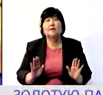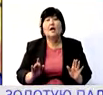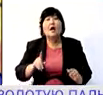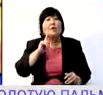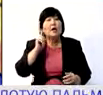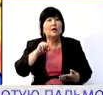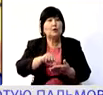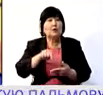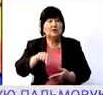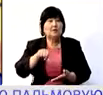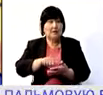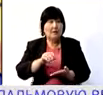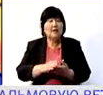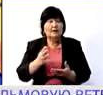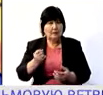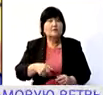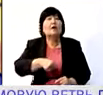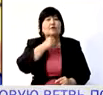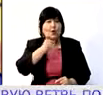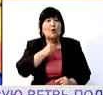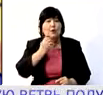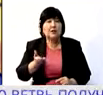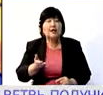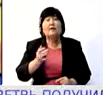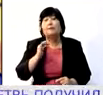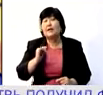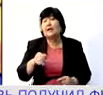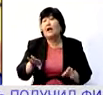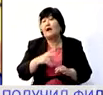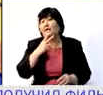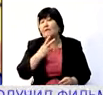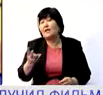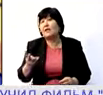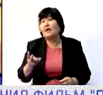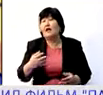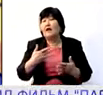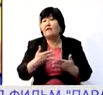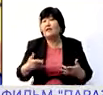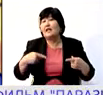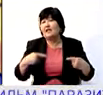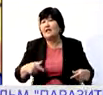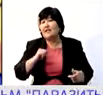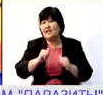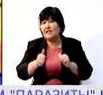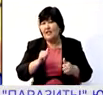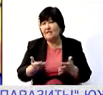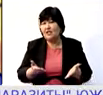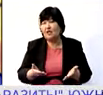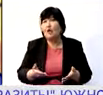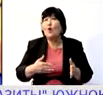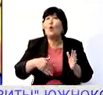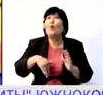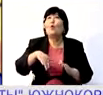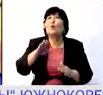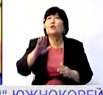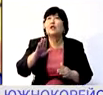молодые участники здесь принимают, и взрослые. И, как видите, виды разных соревнований